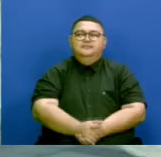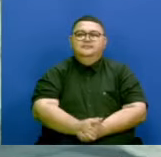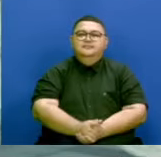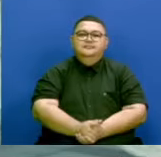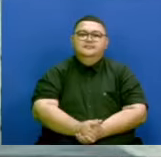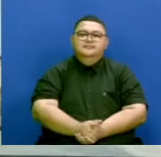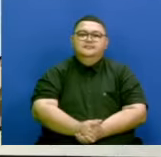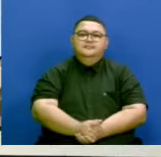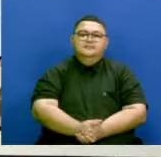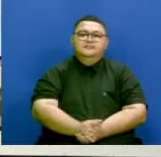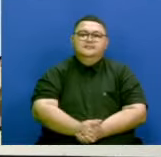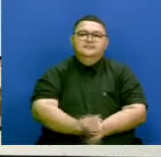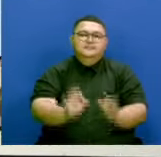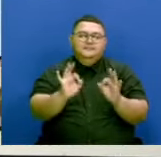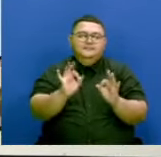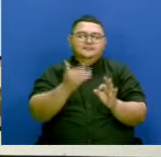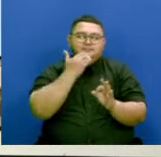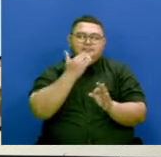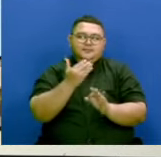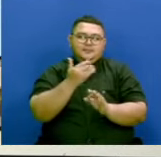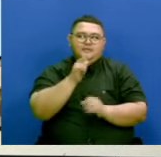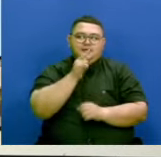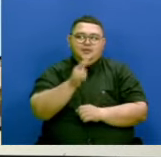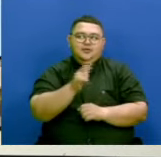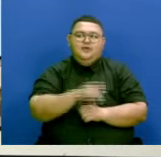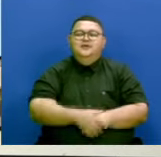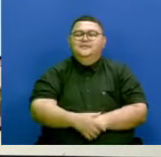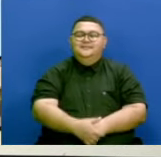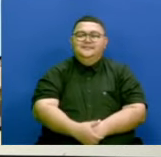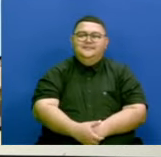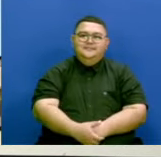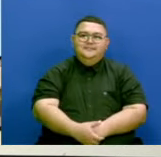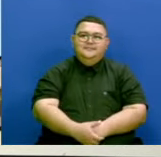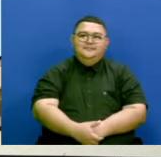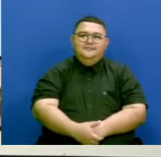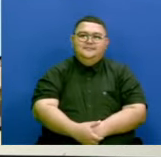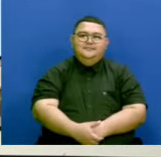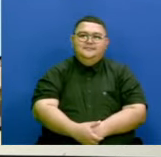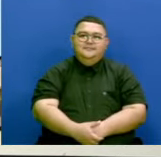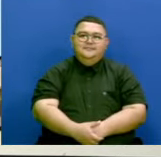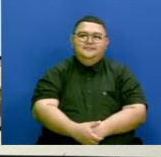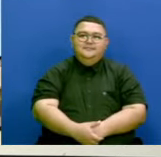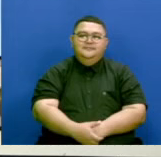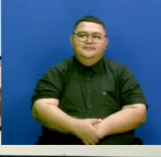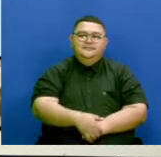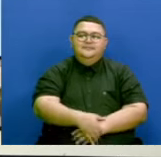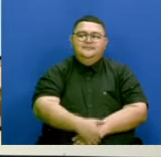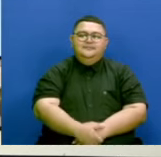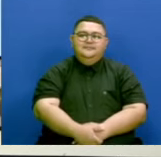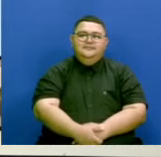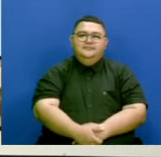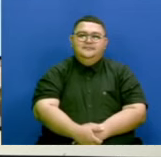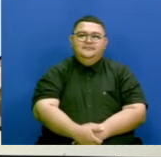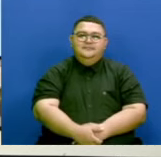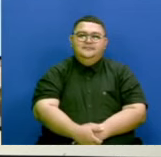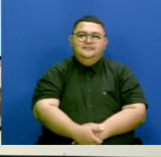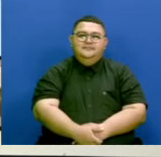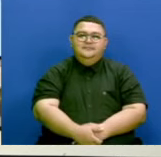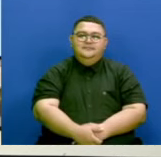Jakarta. Baik, terima kasih Andri Prasetyo menggambarkan langsung dari Yogyakarta. Dan tadi juga ada informasi